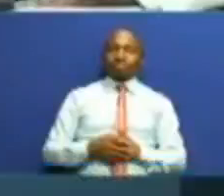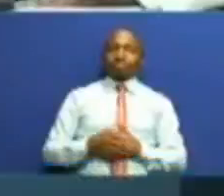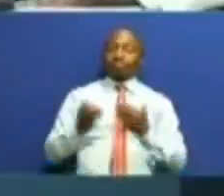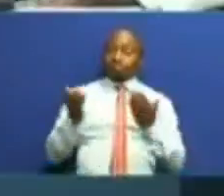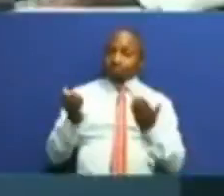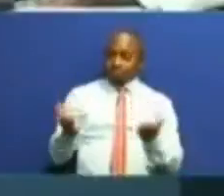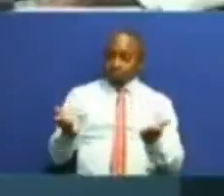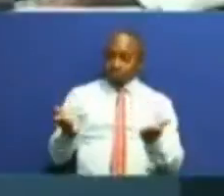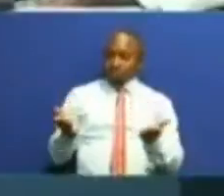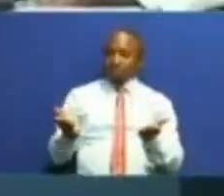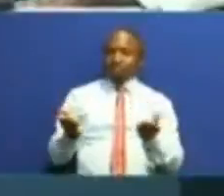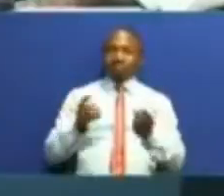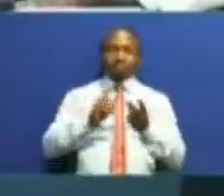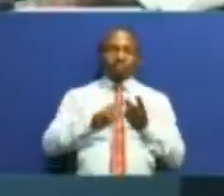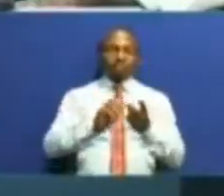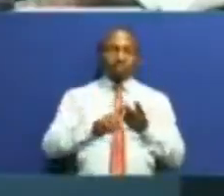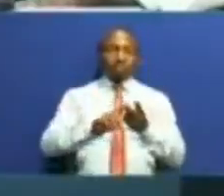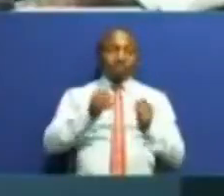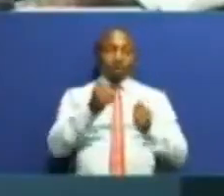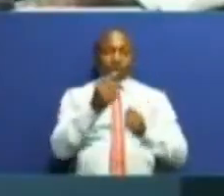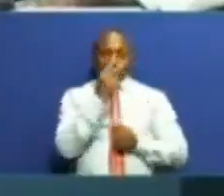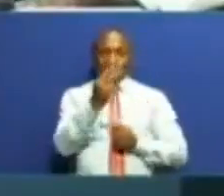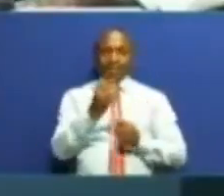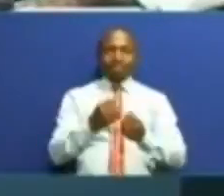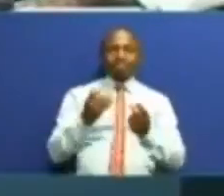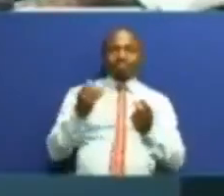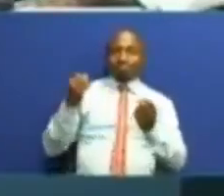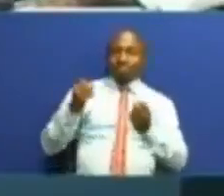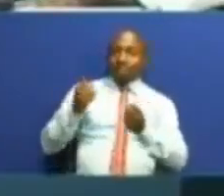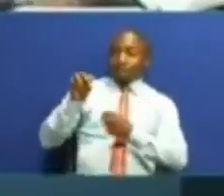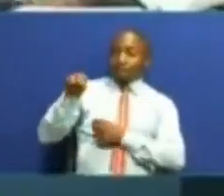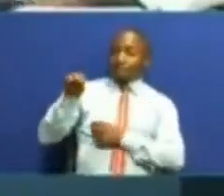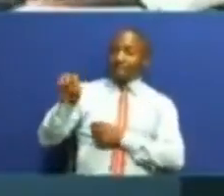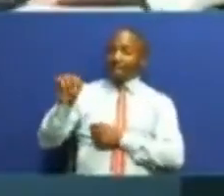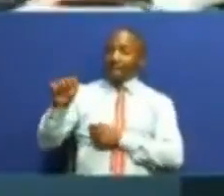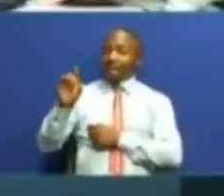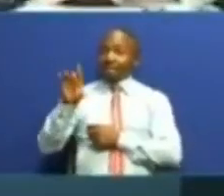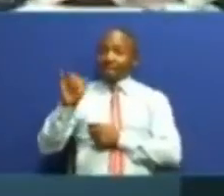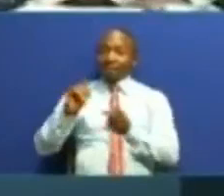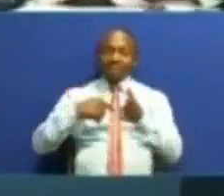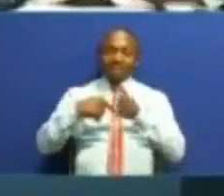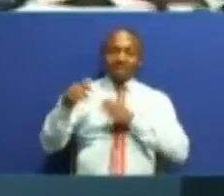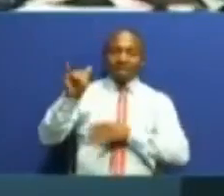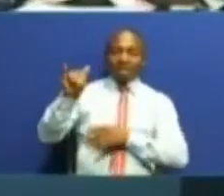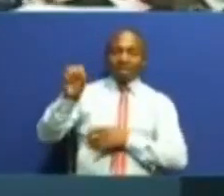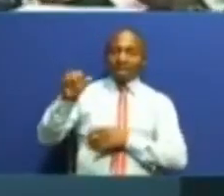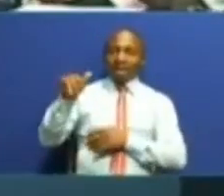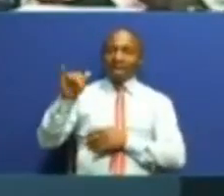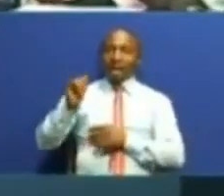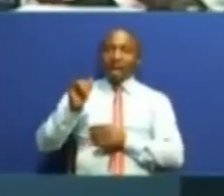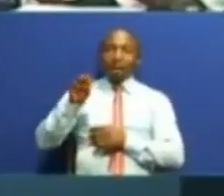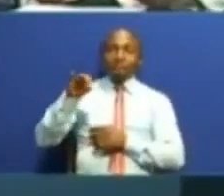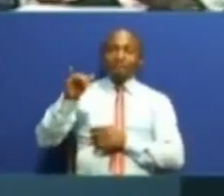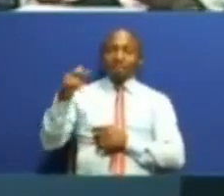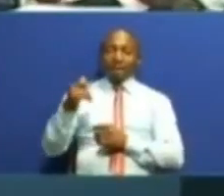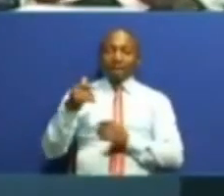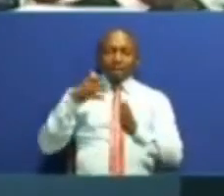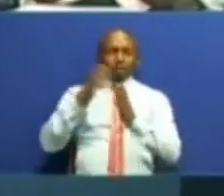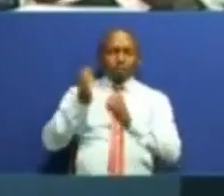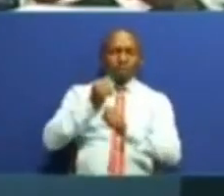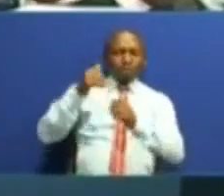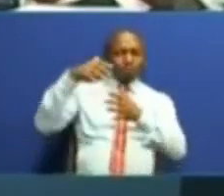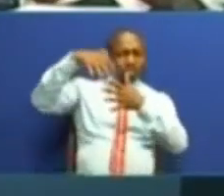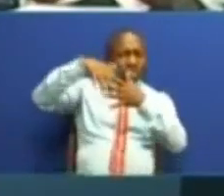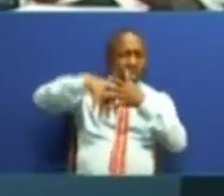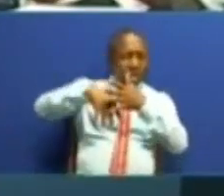Naam, mtazamaji, bado tunaangazia sakata la meya wa Dar es Salaam Isaya Mwita, na ili kuweza kupata undani kusana taarifa hiyo,